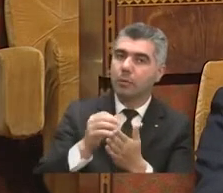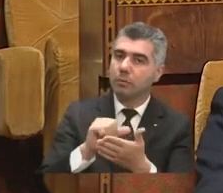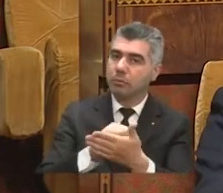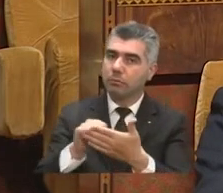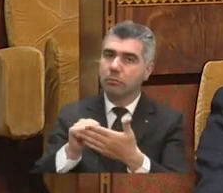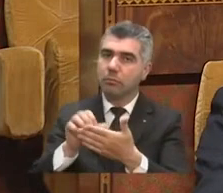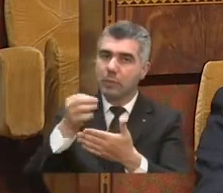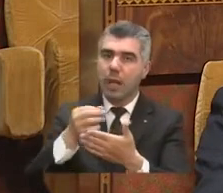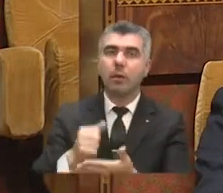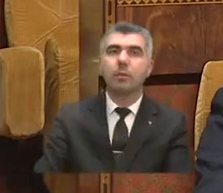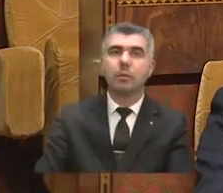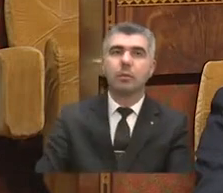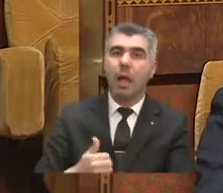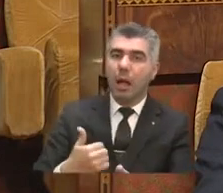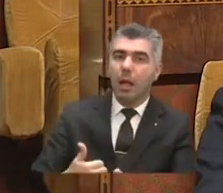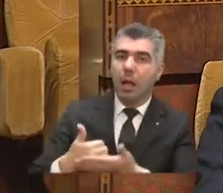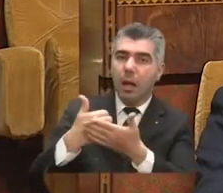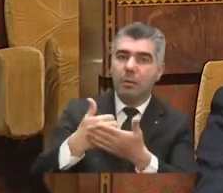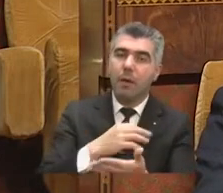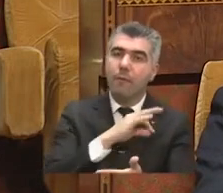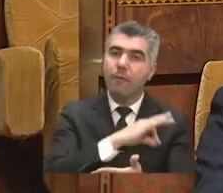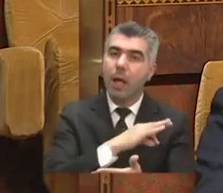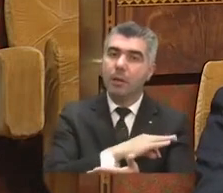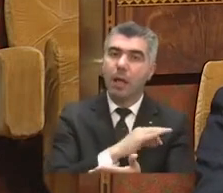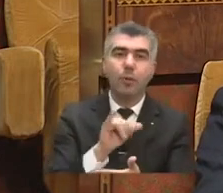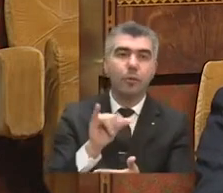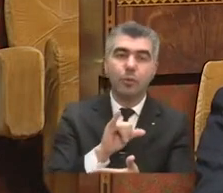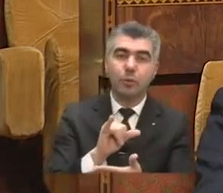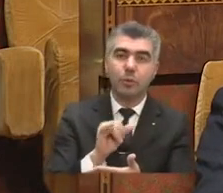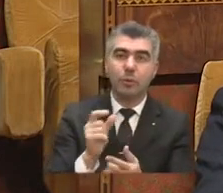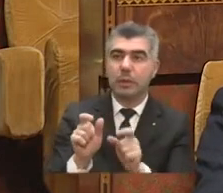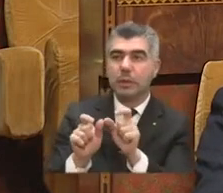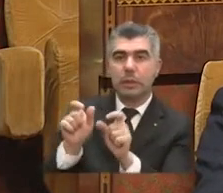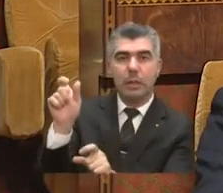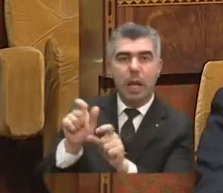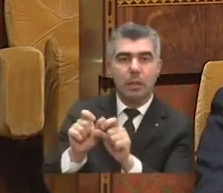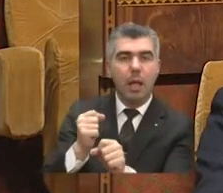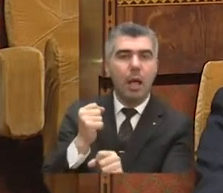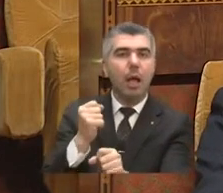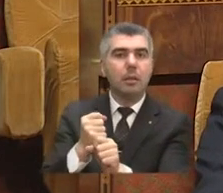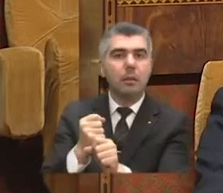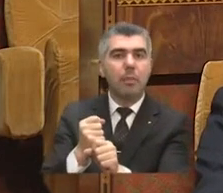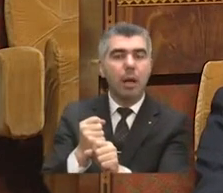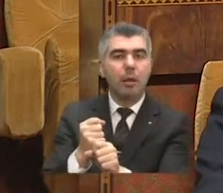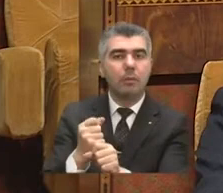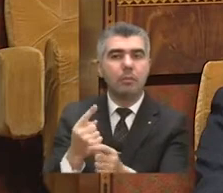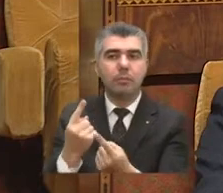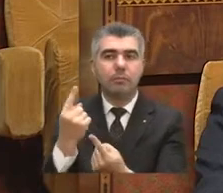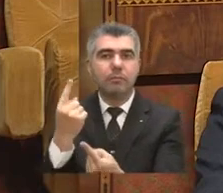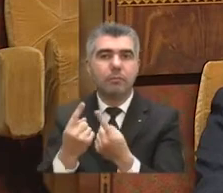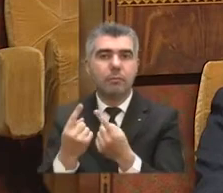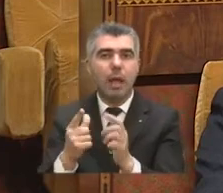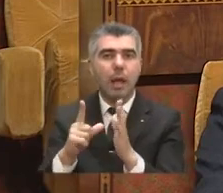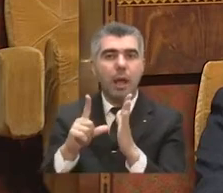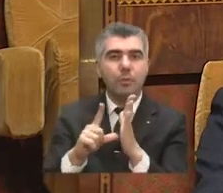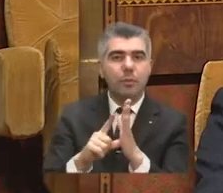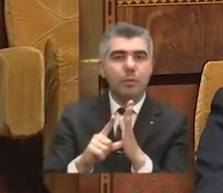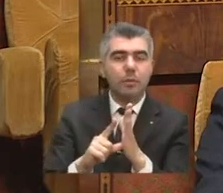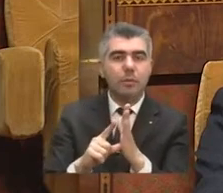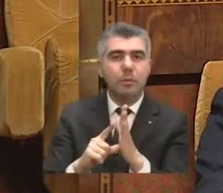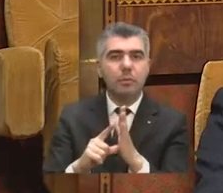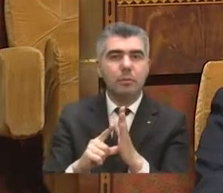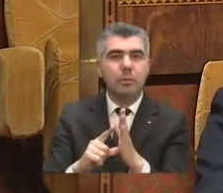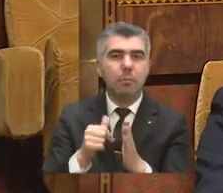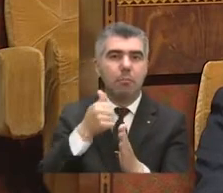أنظمة الدعم اللي غادي يستافدوا منهم ربما بعض الأشخاص اللي خدامين في القطاع الغير مهيكل واللي كيتخلصوا في النوار